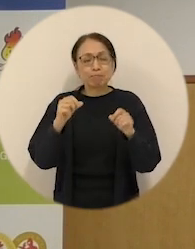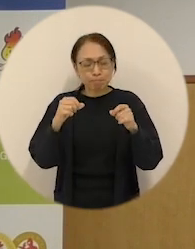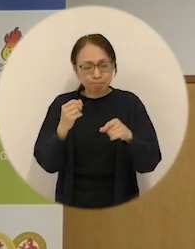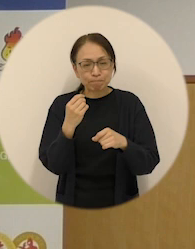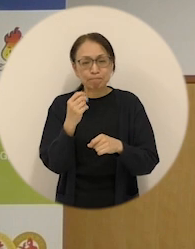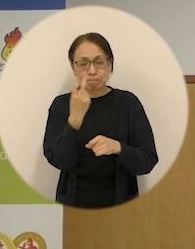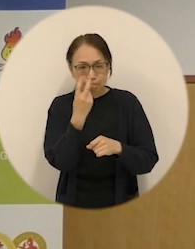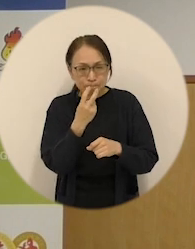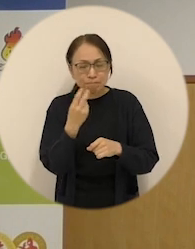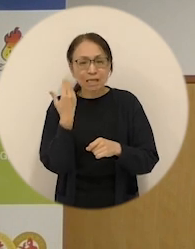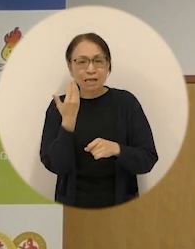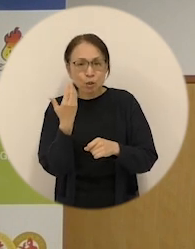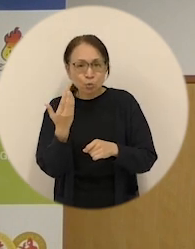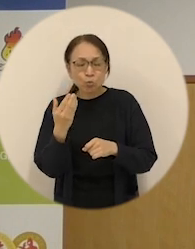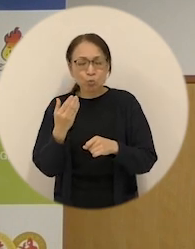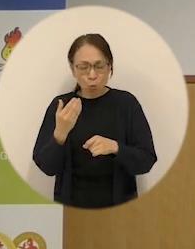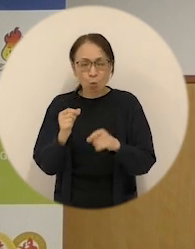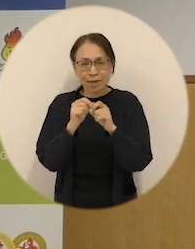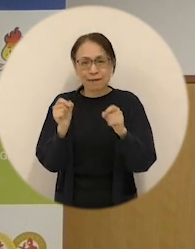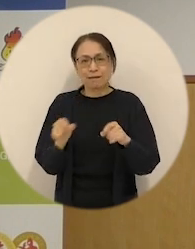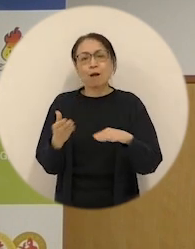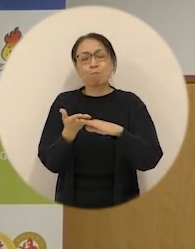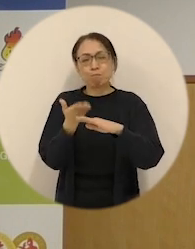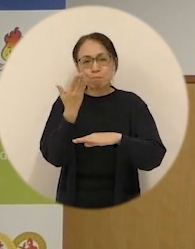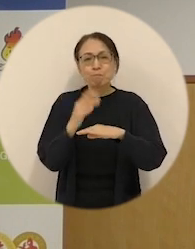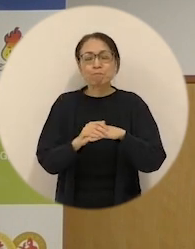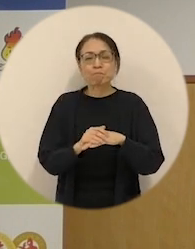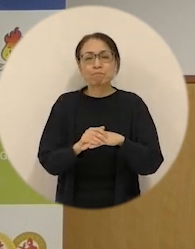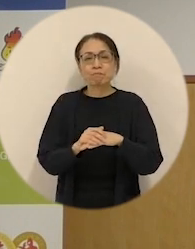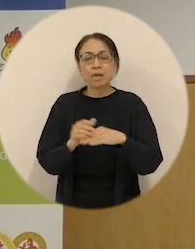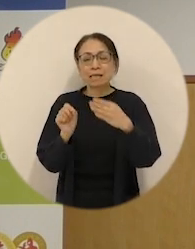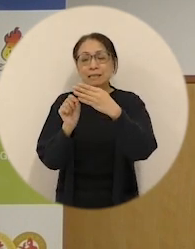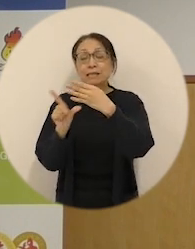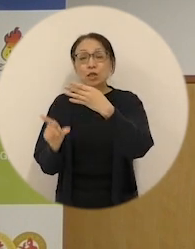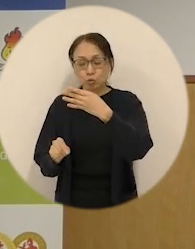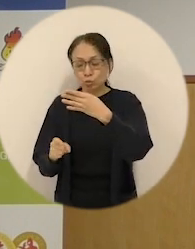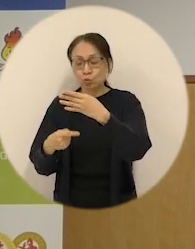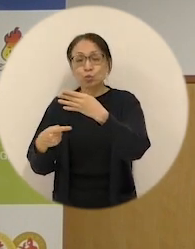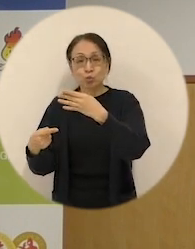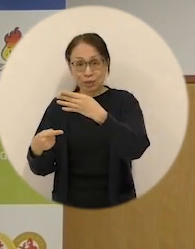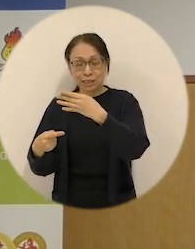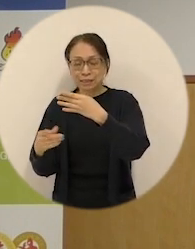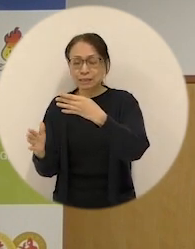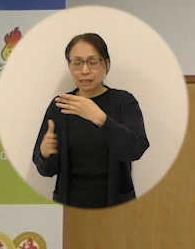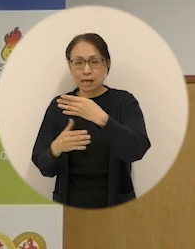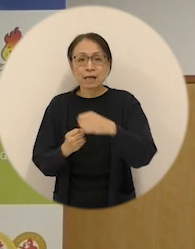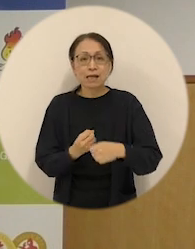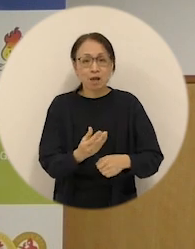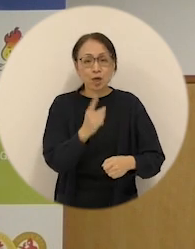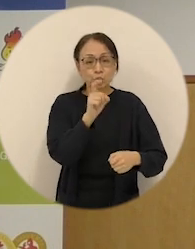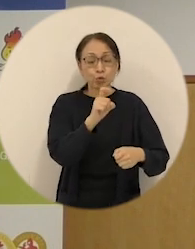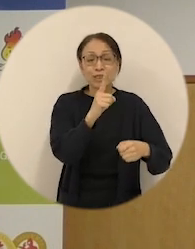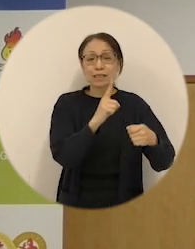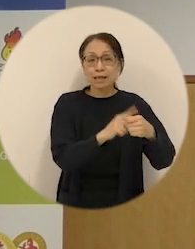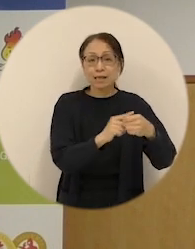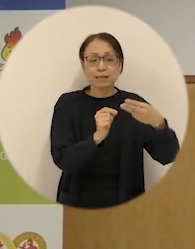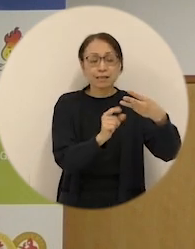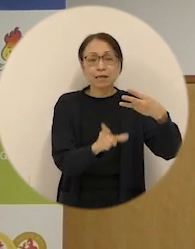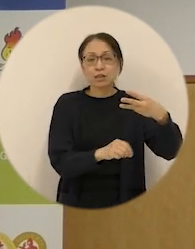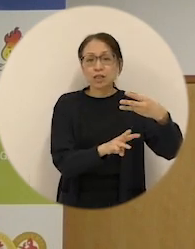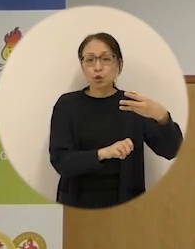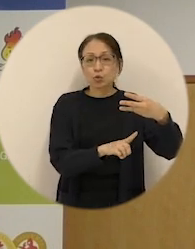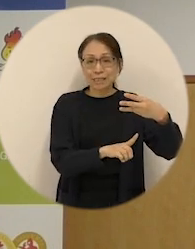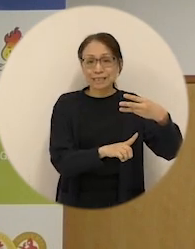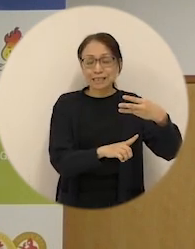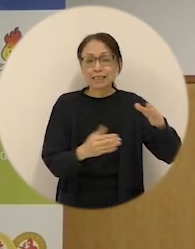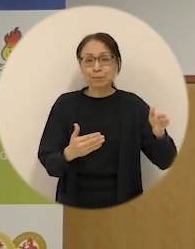ング結果などを踏まえ、本年4月1日から令和11年3月31日までの5年